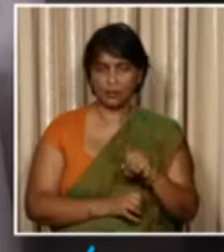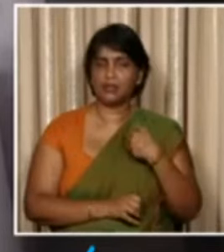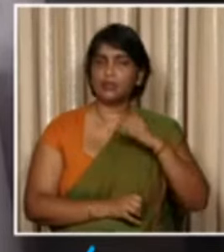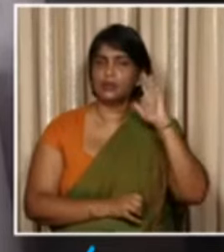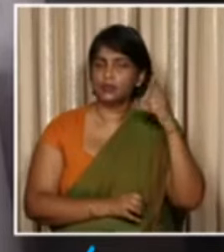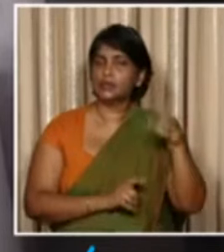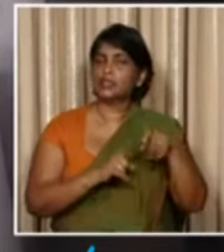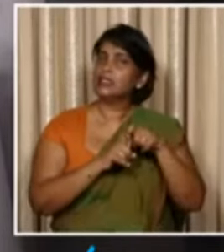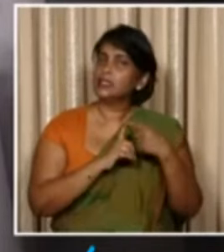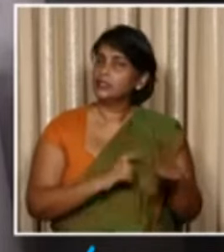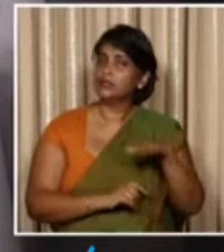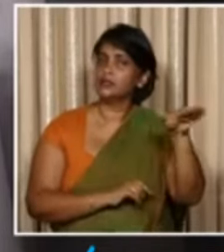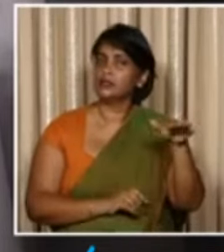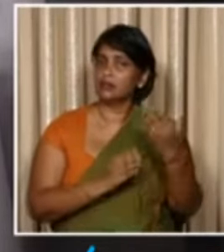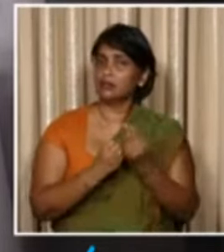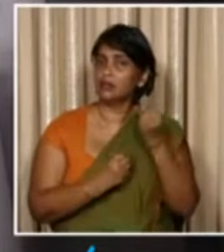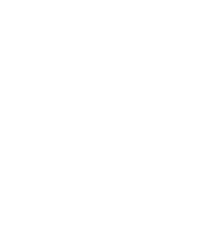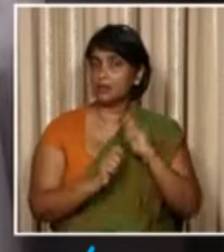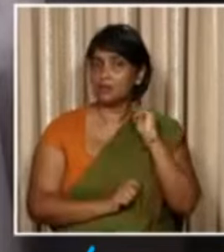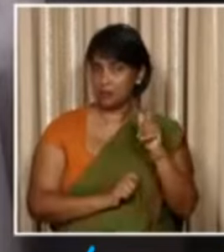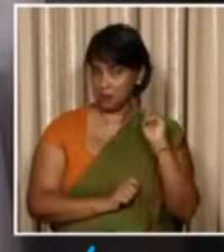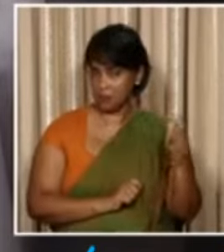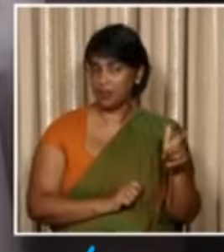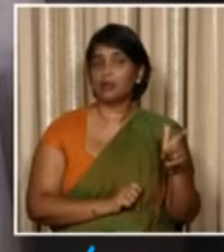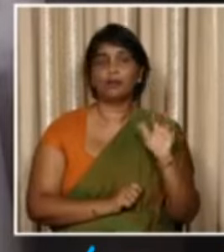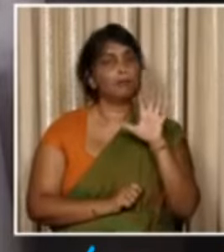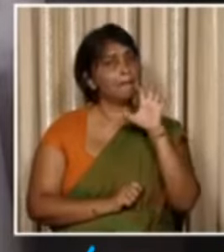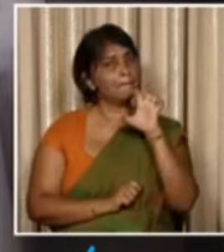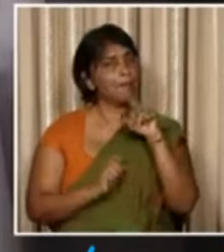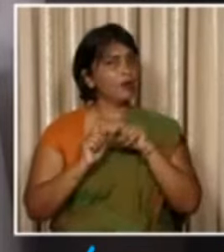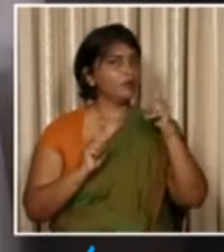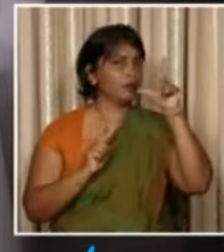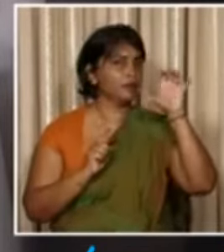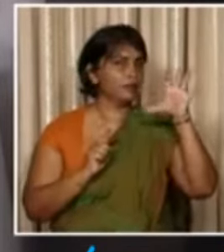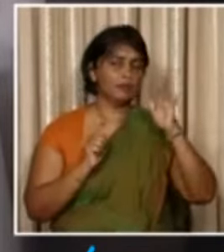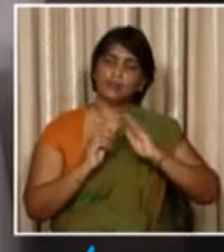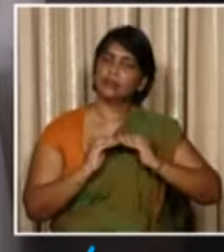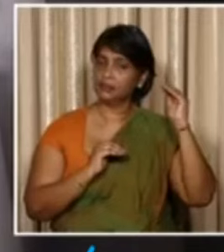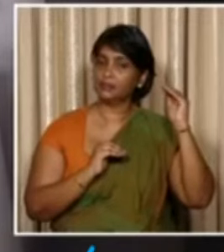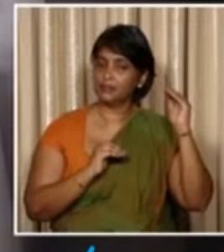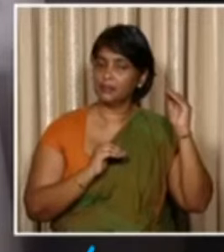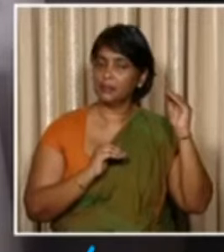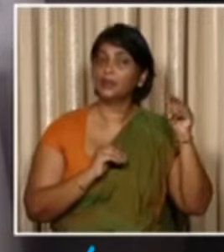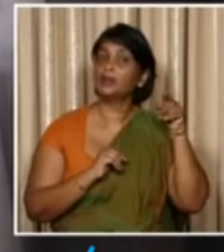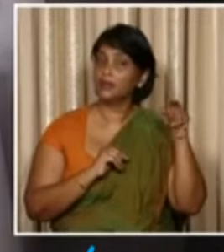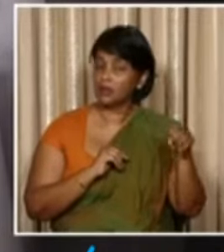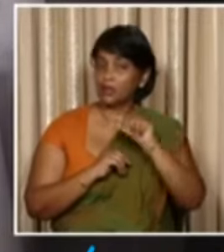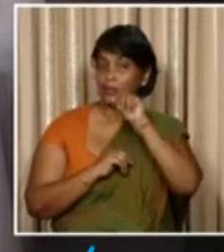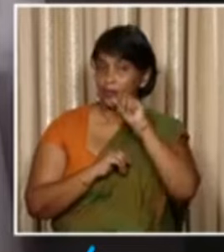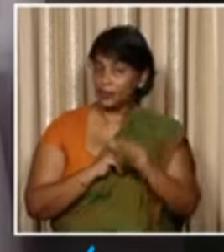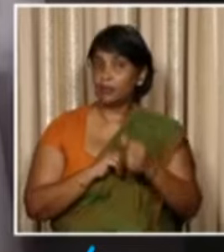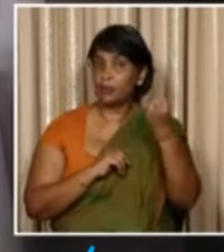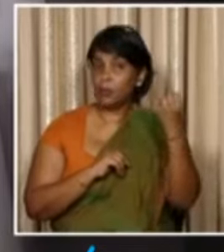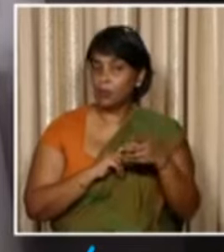විශේෂයෙන්ම මේ ආබාධිත ප්‍රජාවට ලබා දෙන දීපනාව 5000 සිට 7500 දක්වා වැඩි වුණත් ඒවා නියමිත